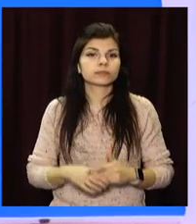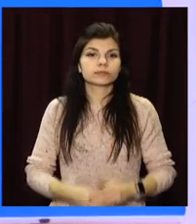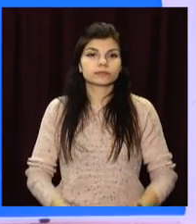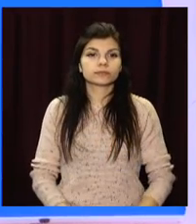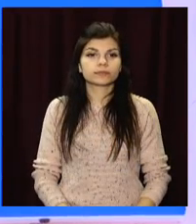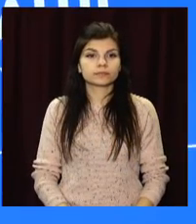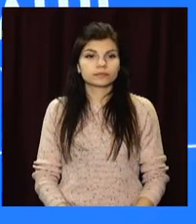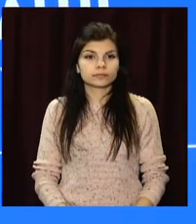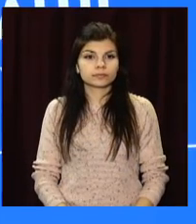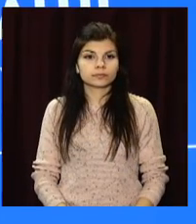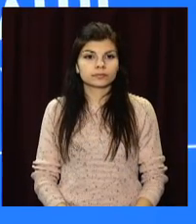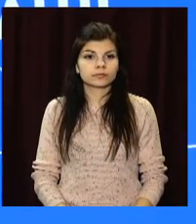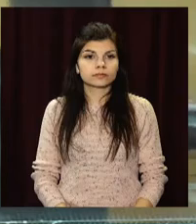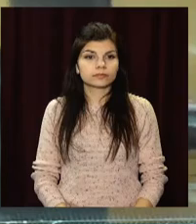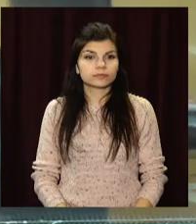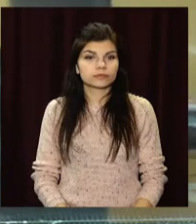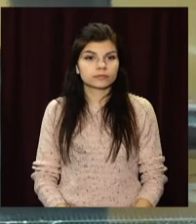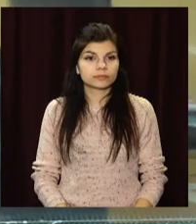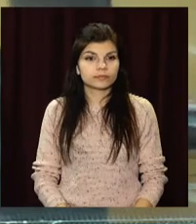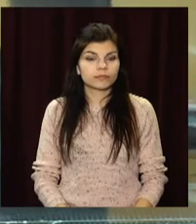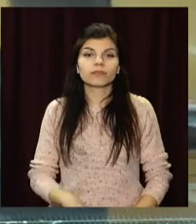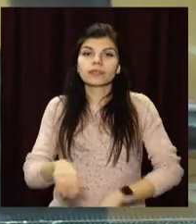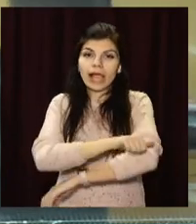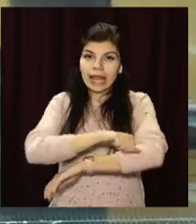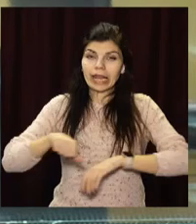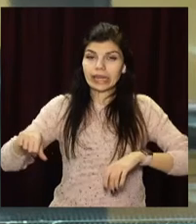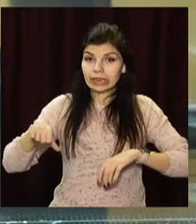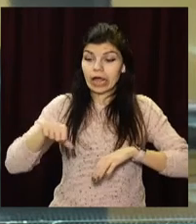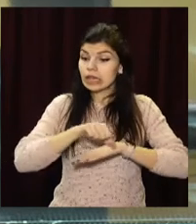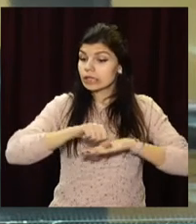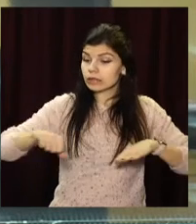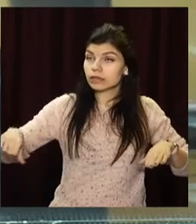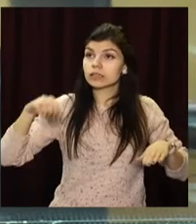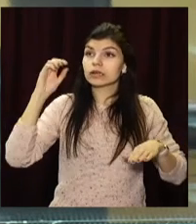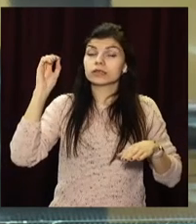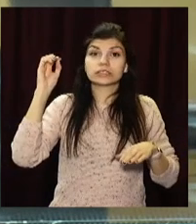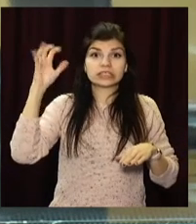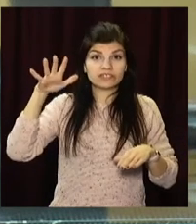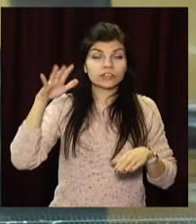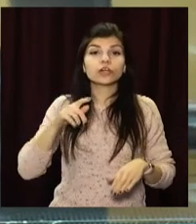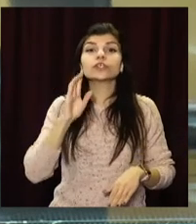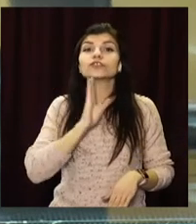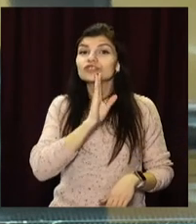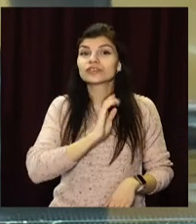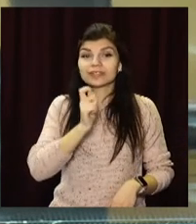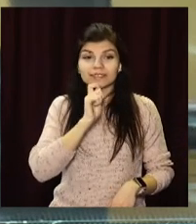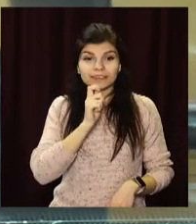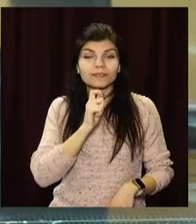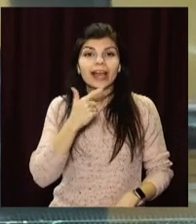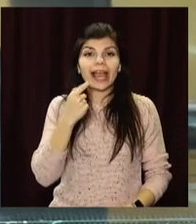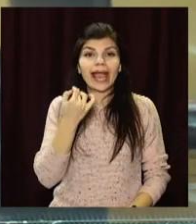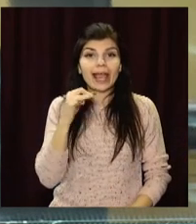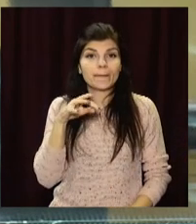Open News, телеканал «Відкритий». Лінія світла. У прес-центрі «Відкритого» дніпровська журналістка та волонтерка Наталія